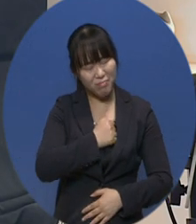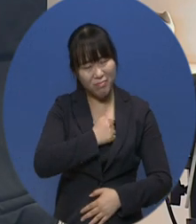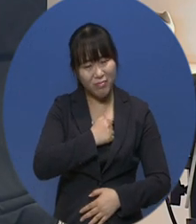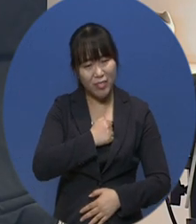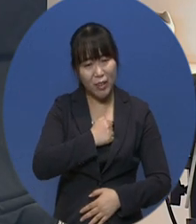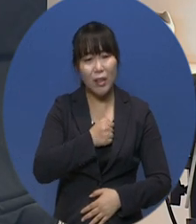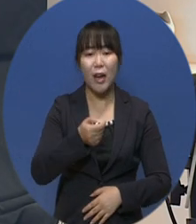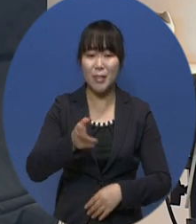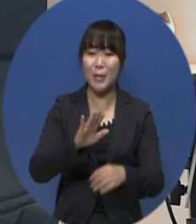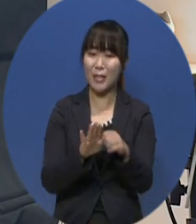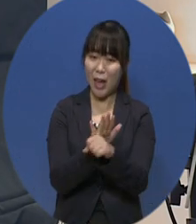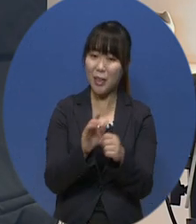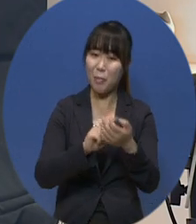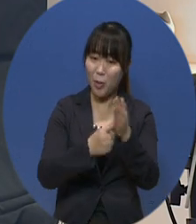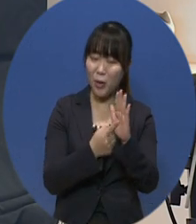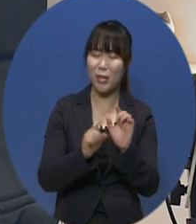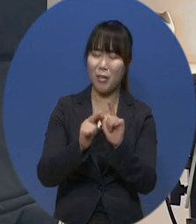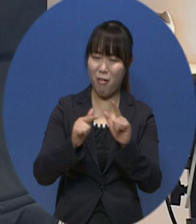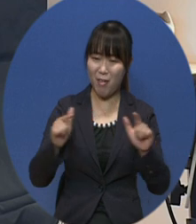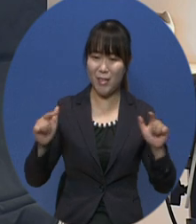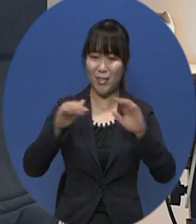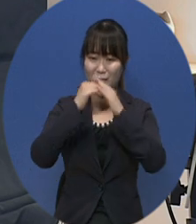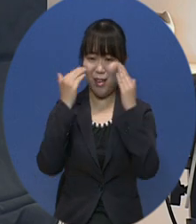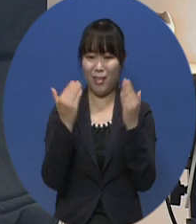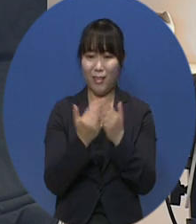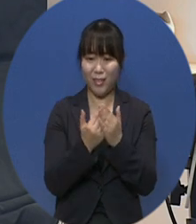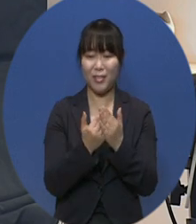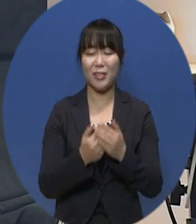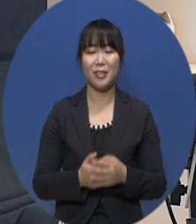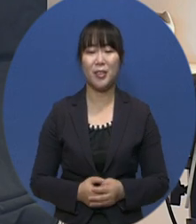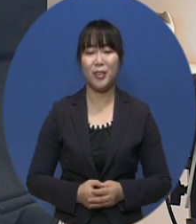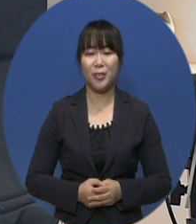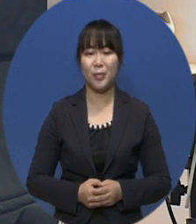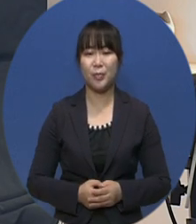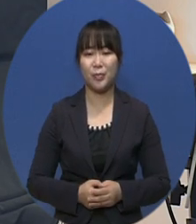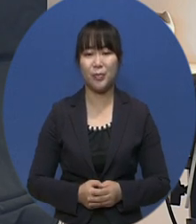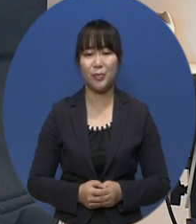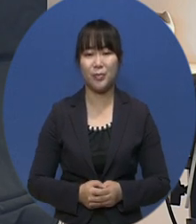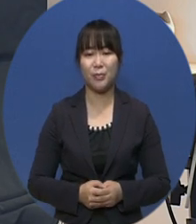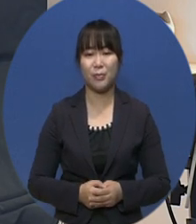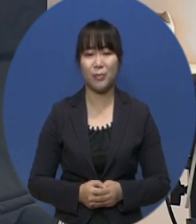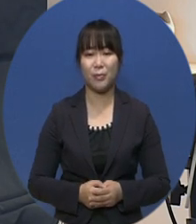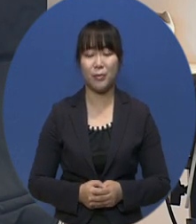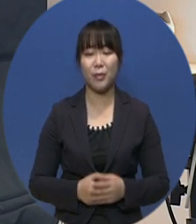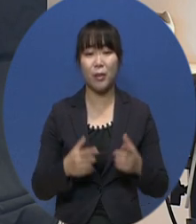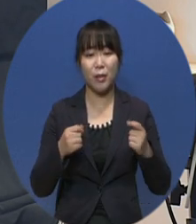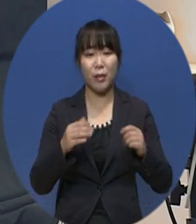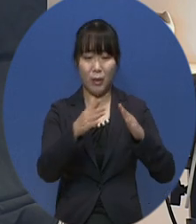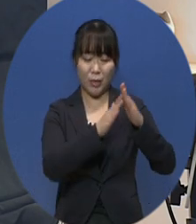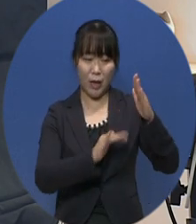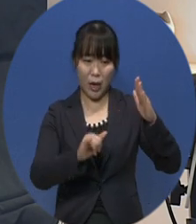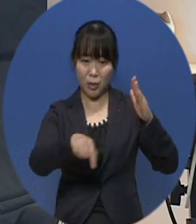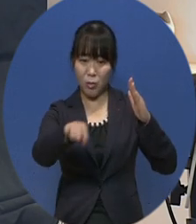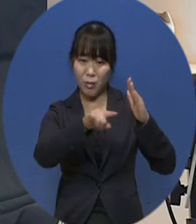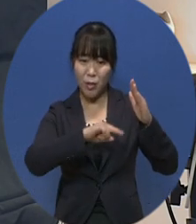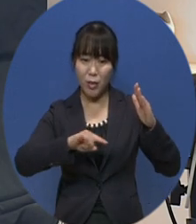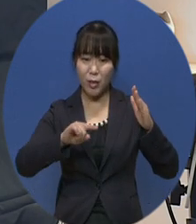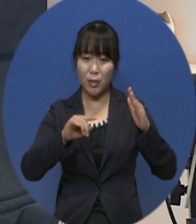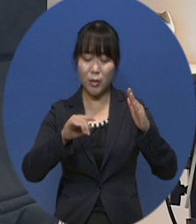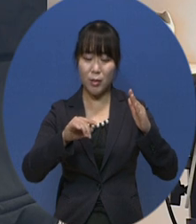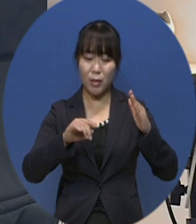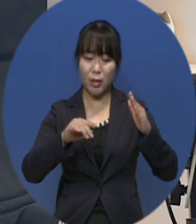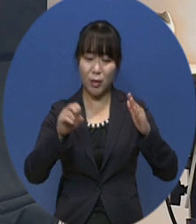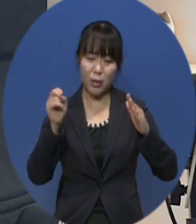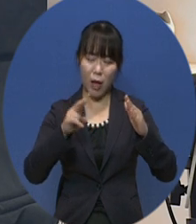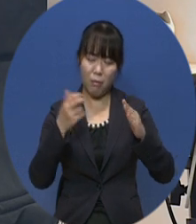그렇지만 네. 사랑한다는 표현 네. 그런 것들을 다 하는 거죠. 그래서 제가 이제 그러면서 이제 그 가정들이 이제 회복이